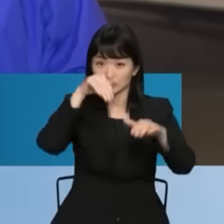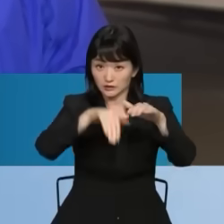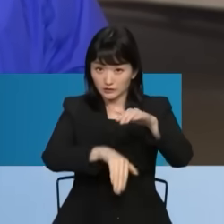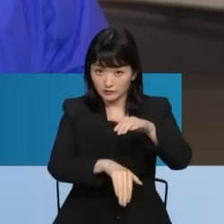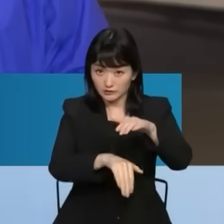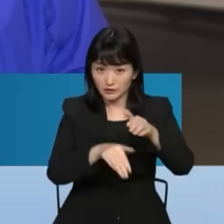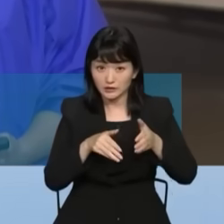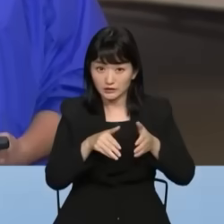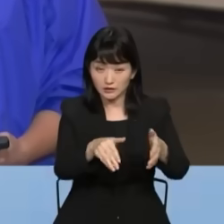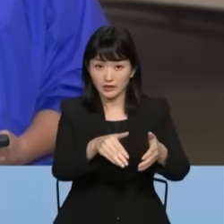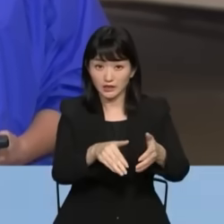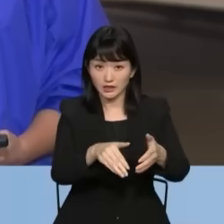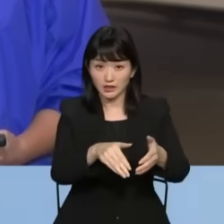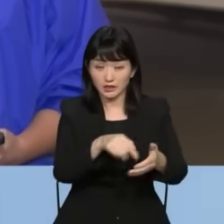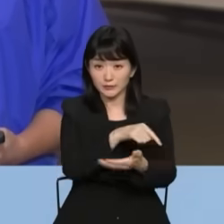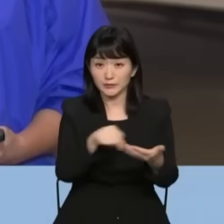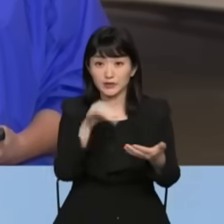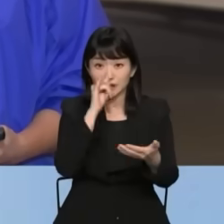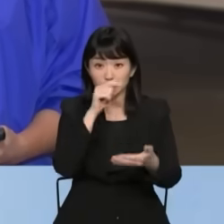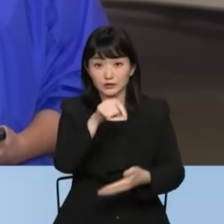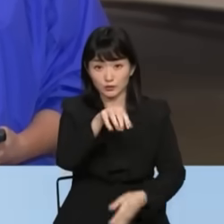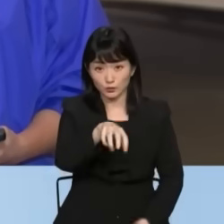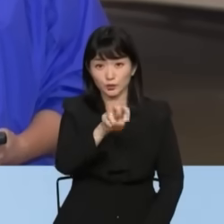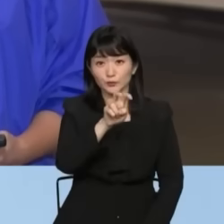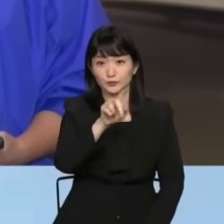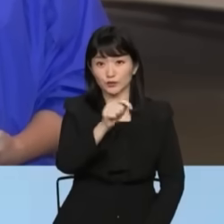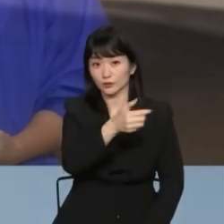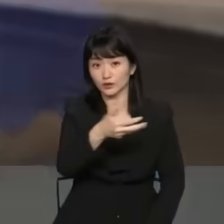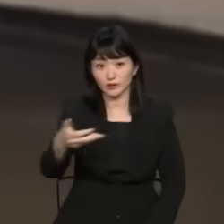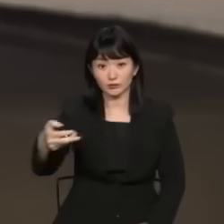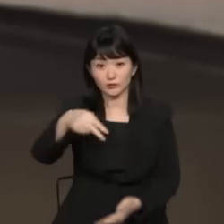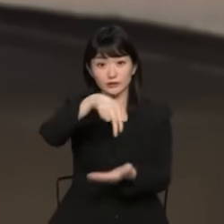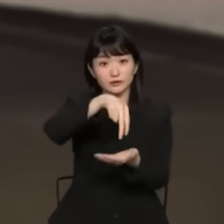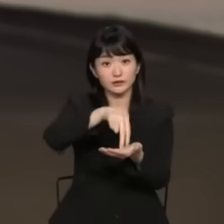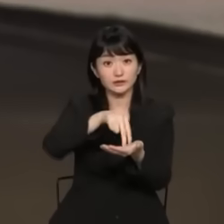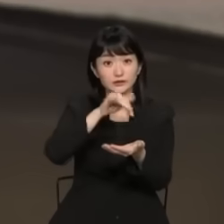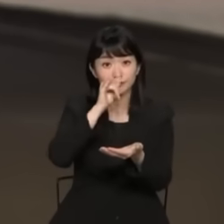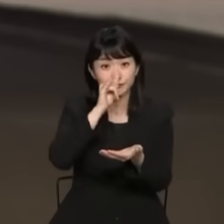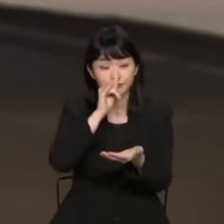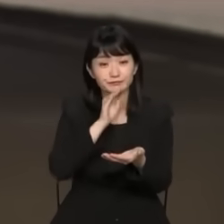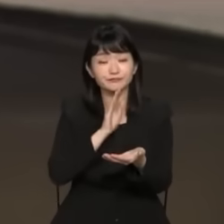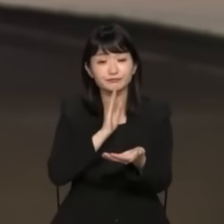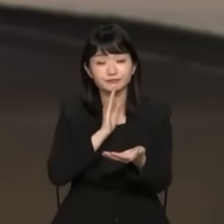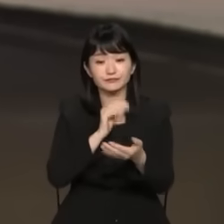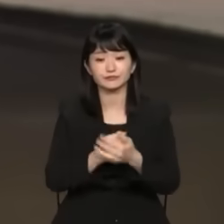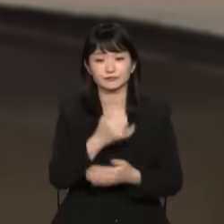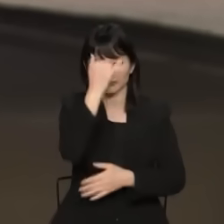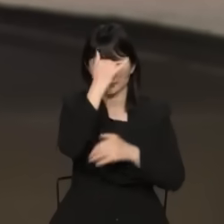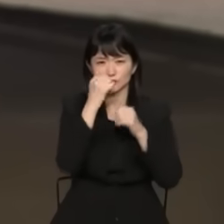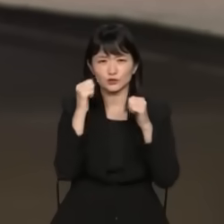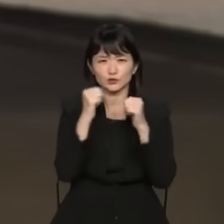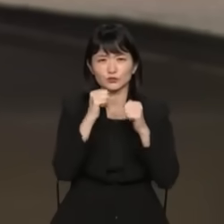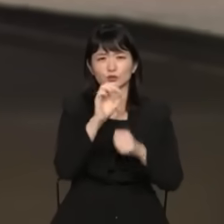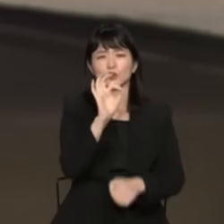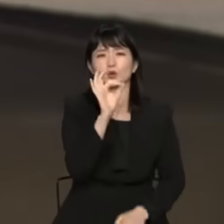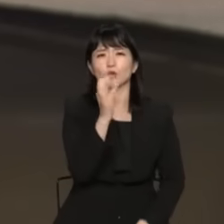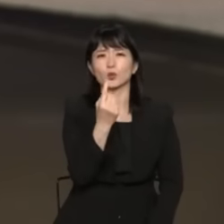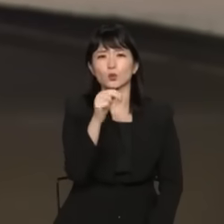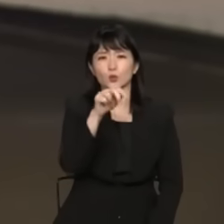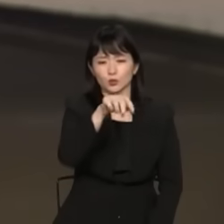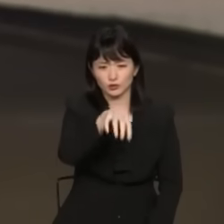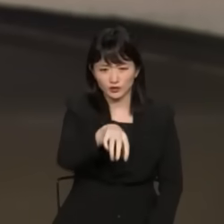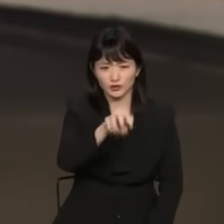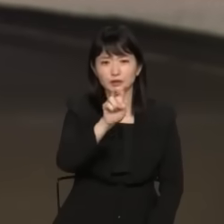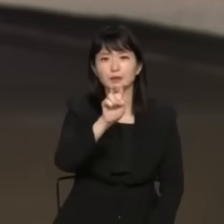참사가 있었던 미호 강변에 나가 있는 거죠? 네, 저는 충북 오송 미호강변에 나와